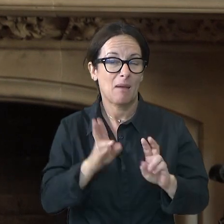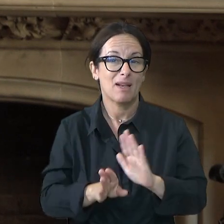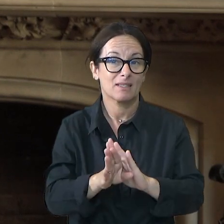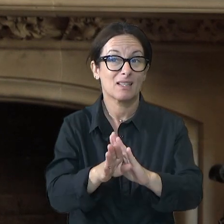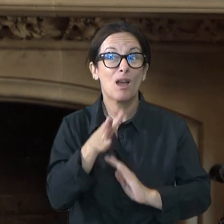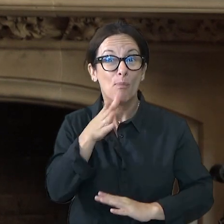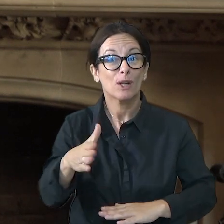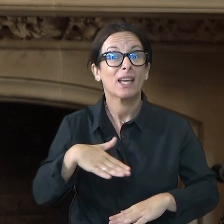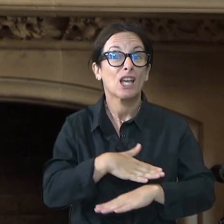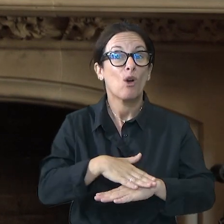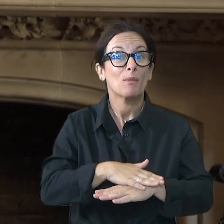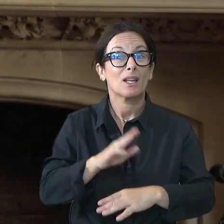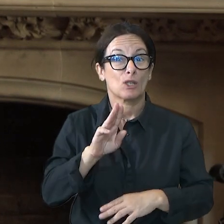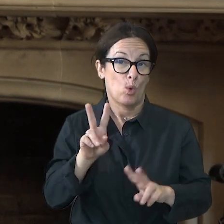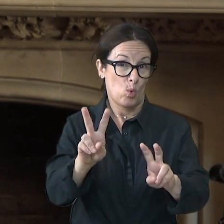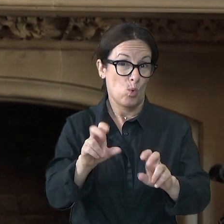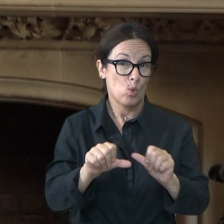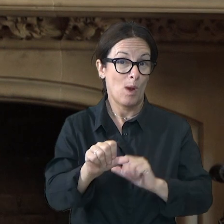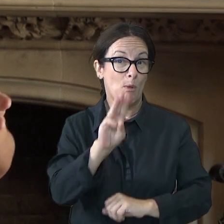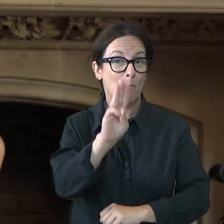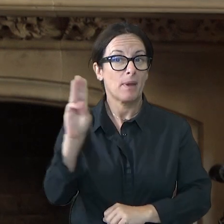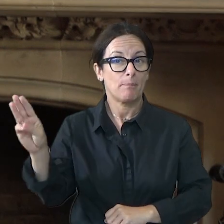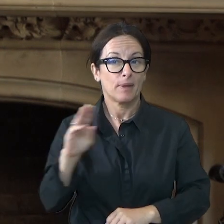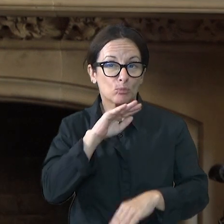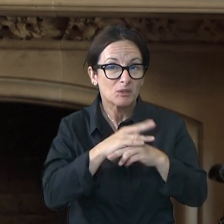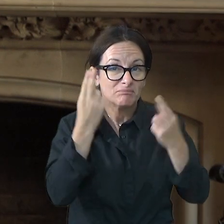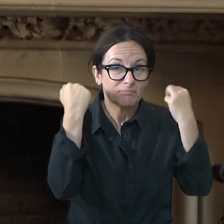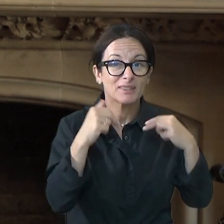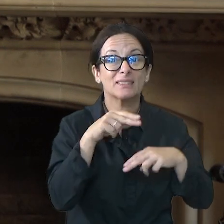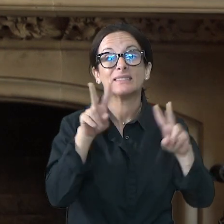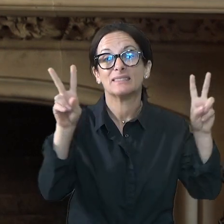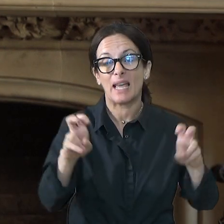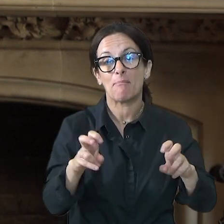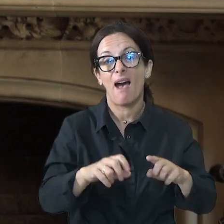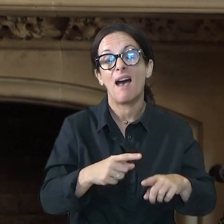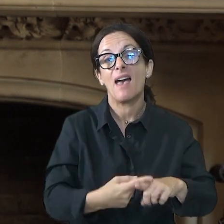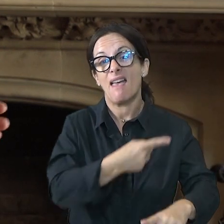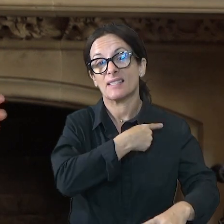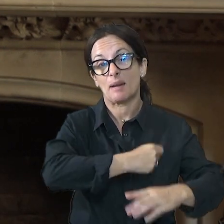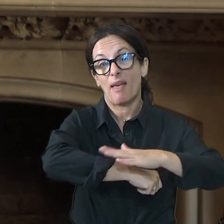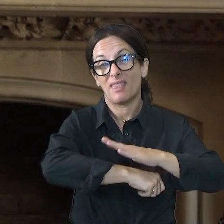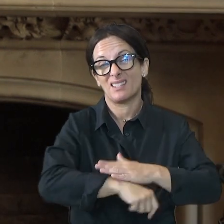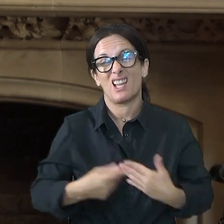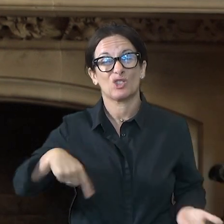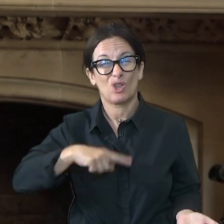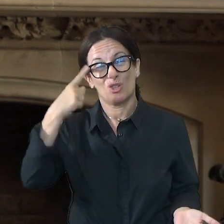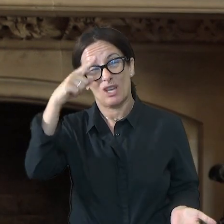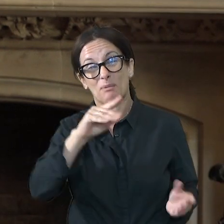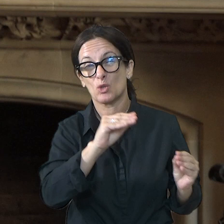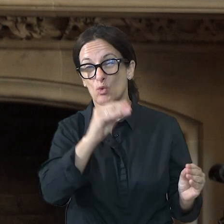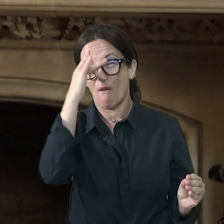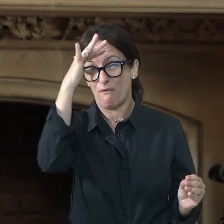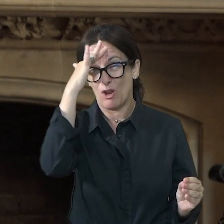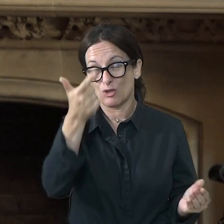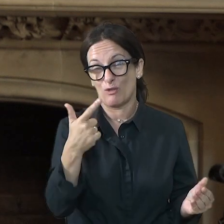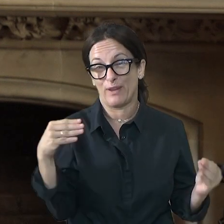entrant degut a que està sotmès en els postulats o atrapat per l'extrema dreta i sabem quina és la ideologia de l'extrema dreta.